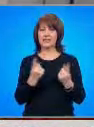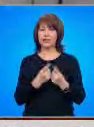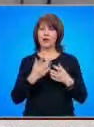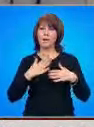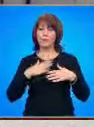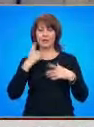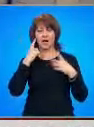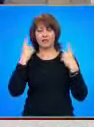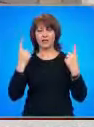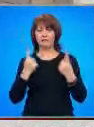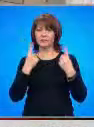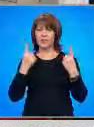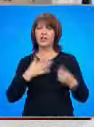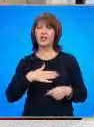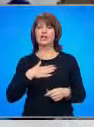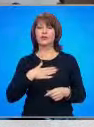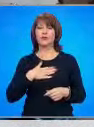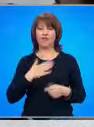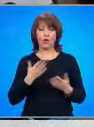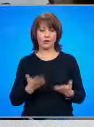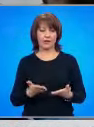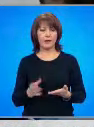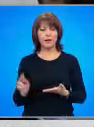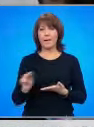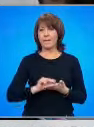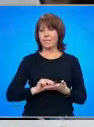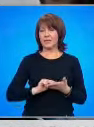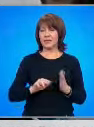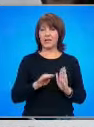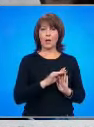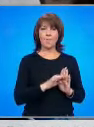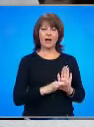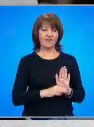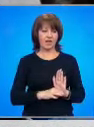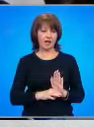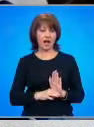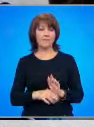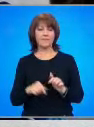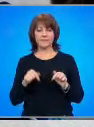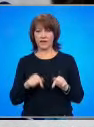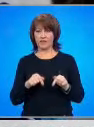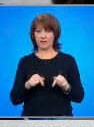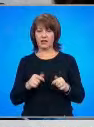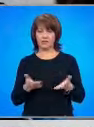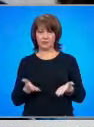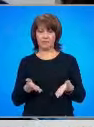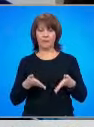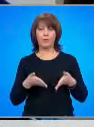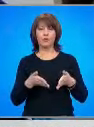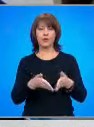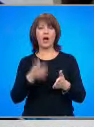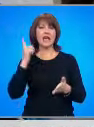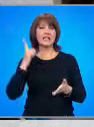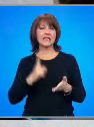изразиха удовлетвореност от решението на мнозинството. Писани правила в тази посока,